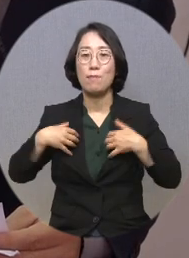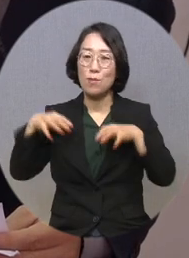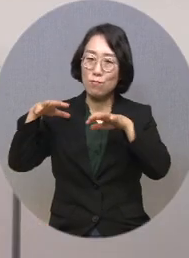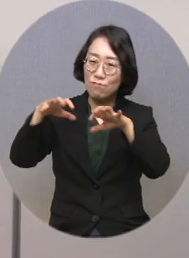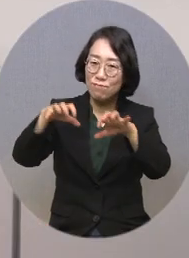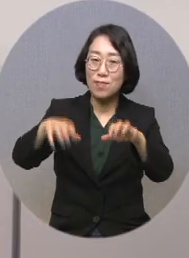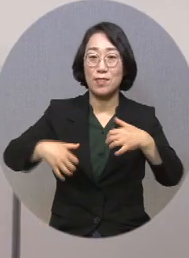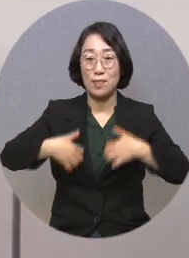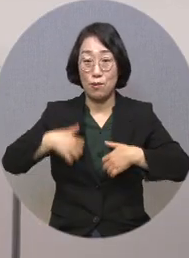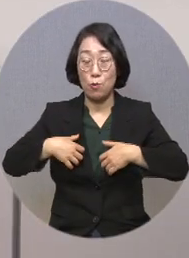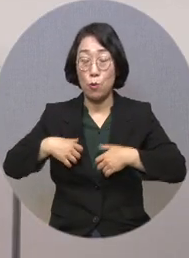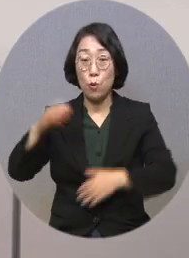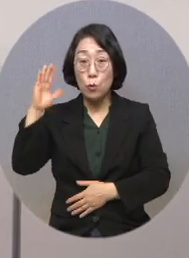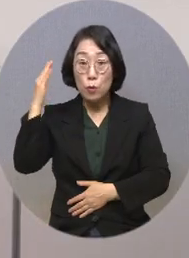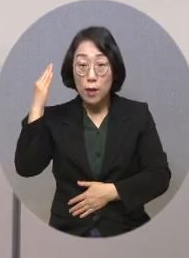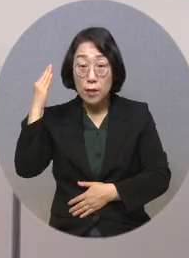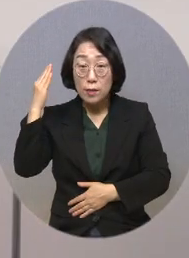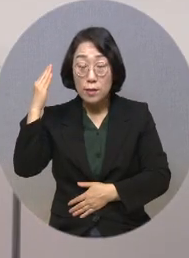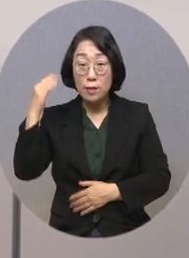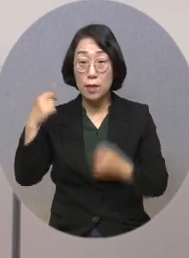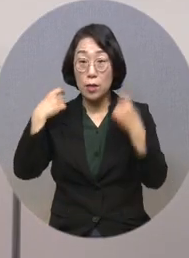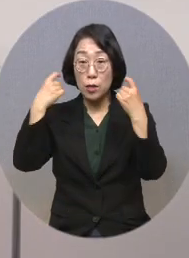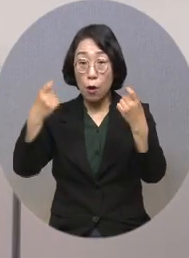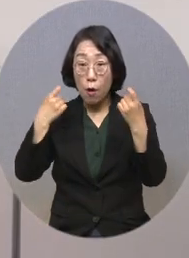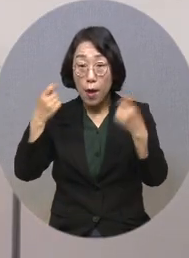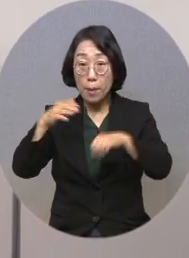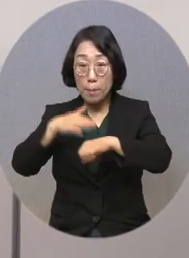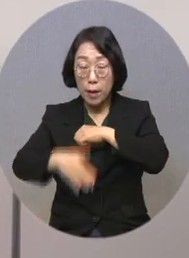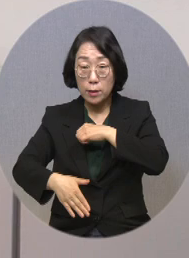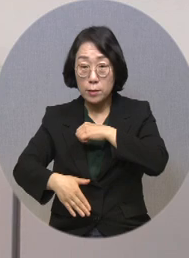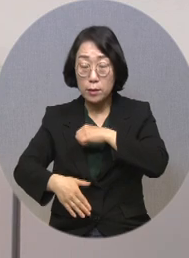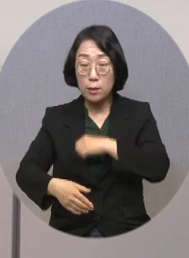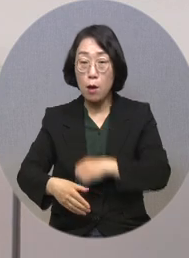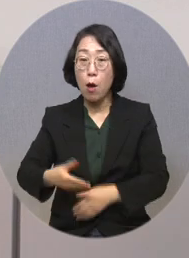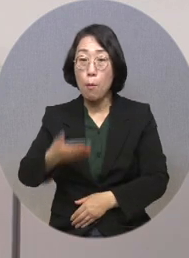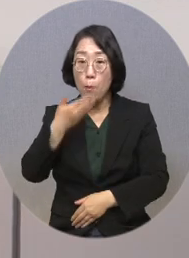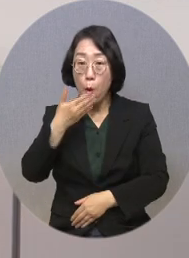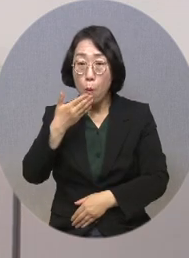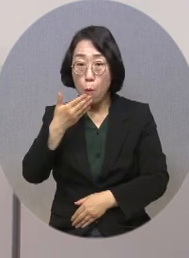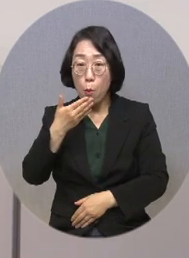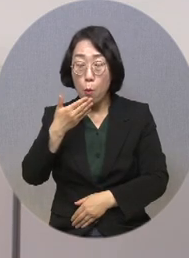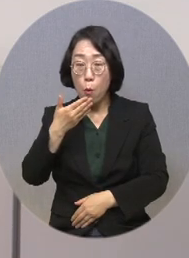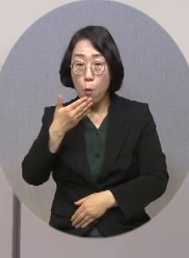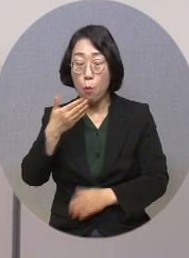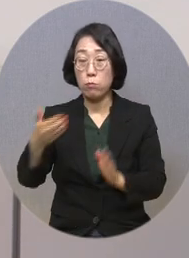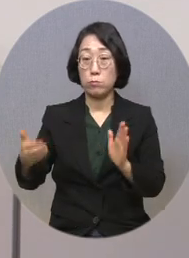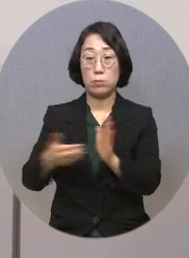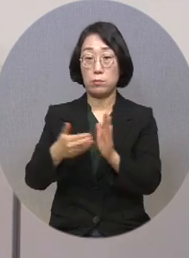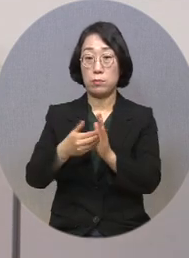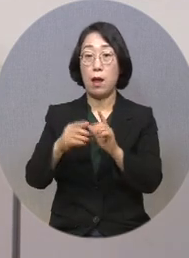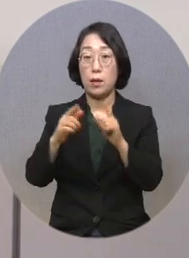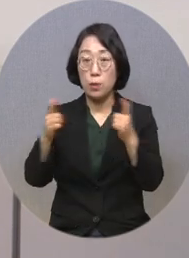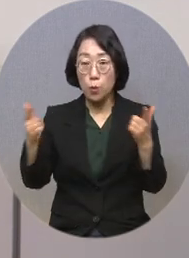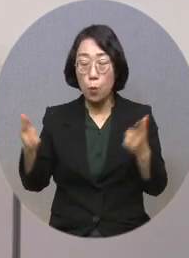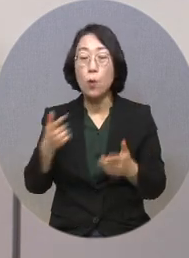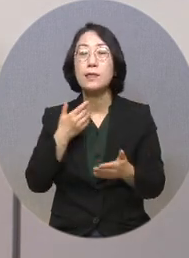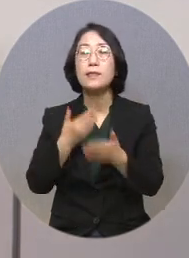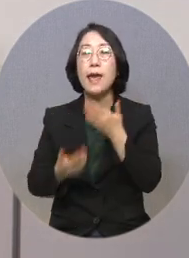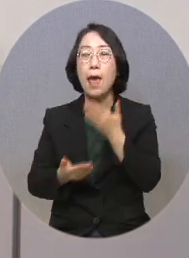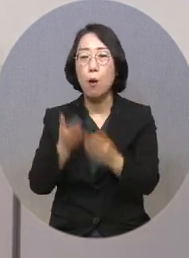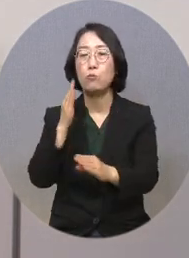요즘 관광 트렌드는 단순히 보고 마시는 것이 것에서 벗어나 체험